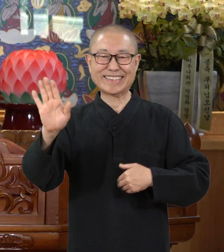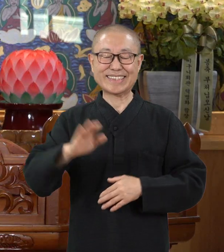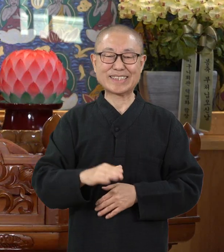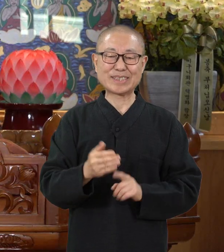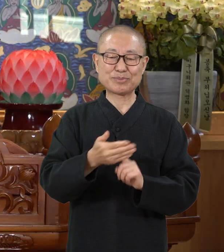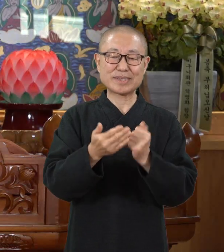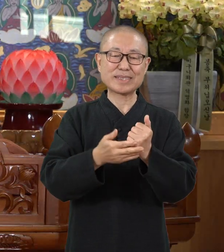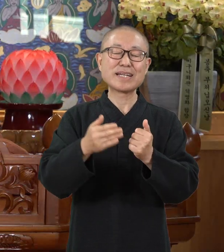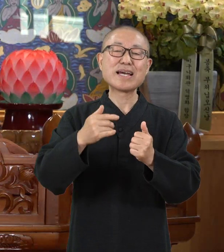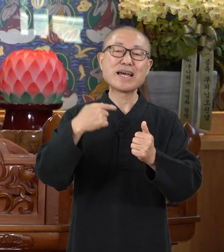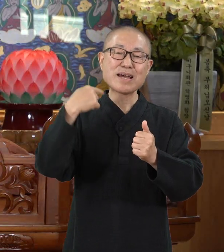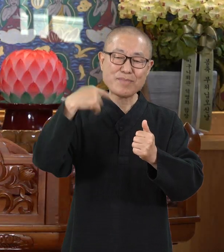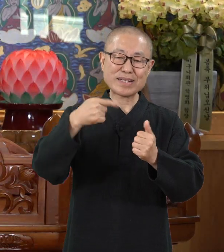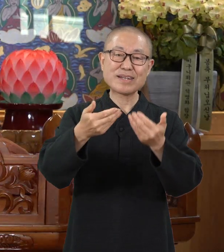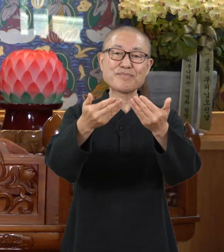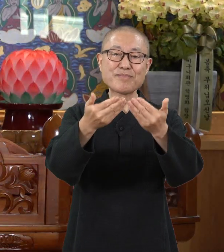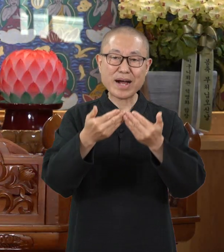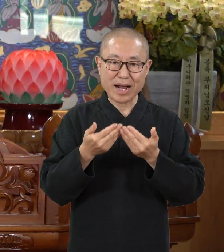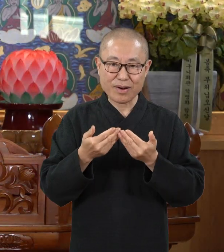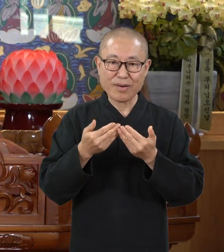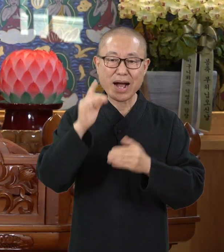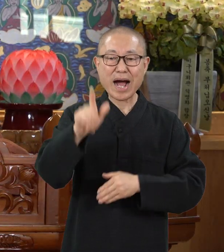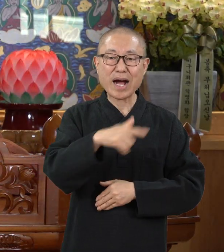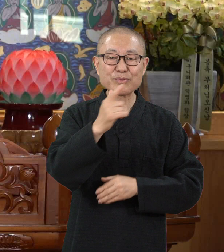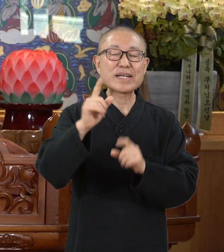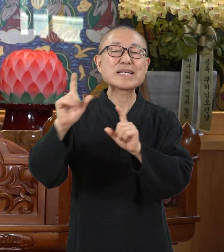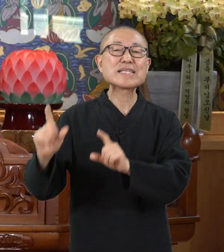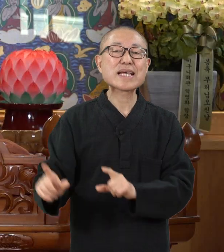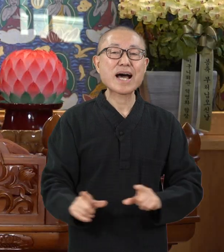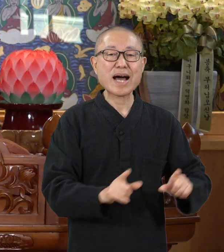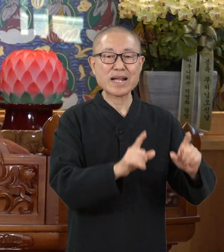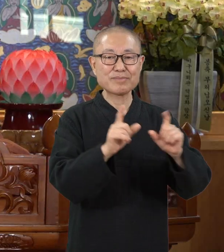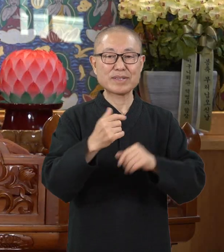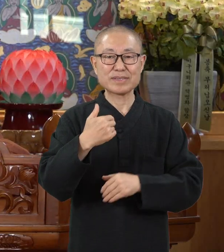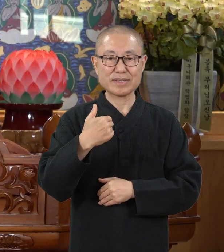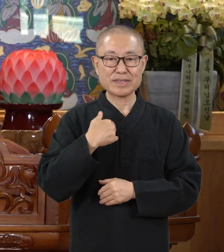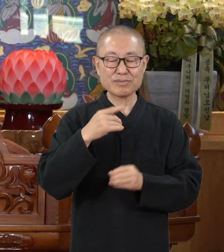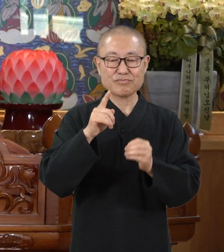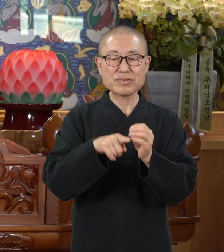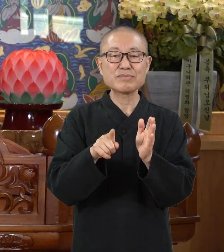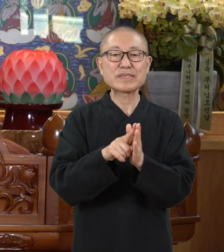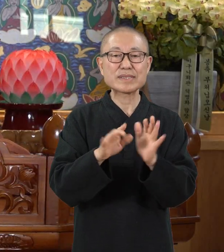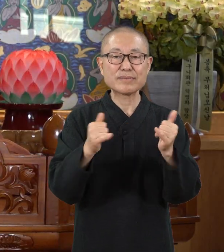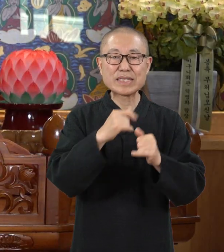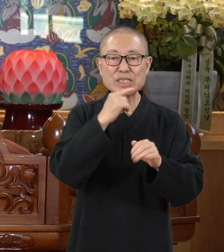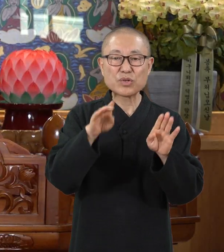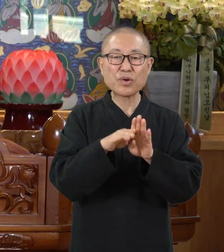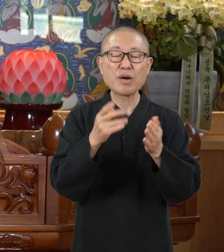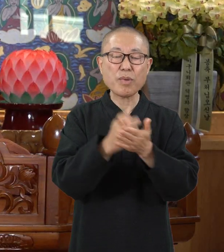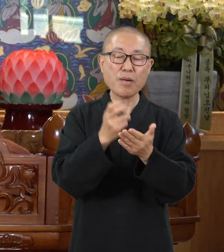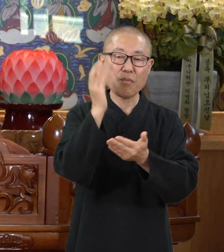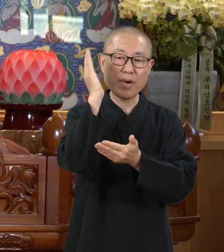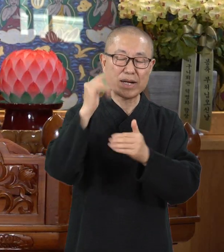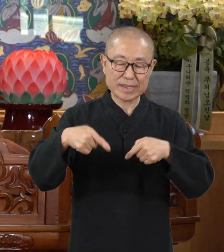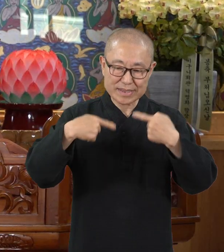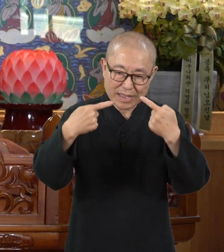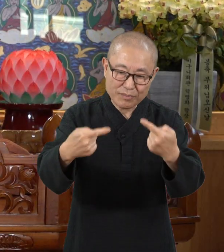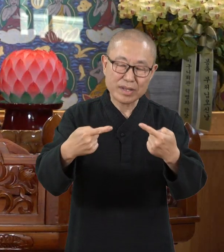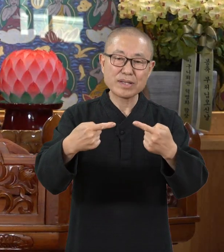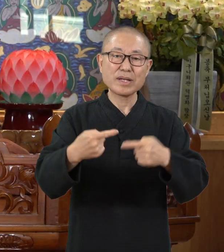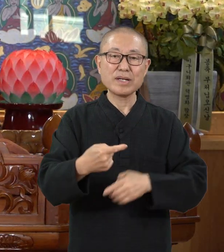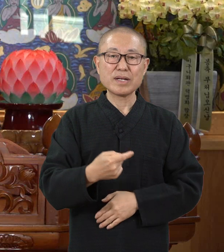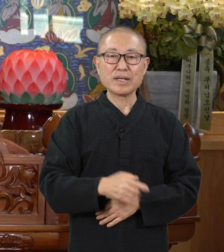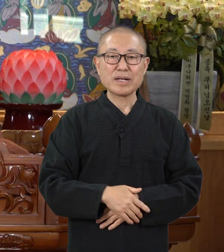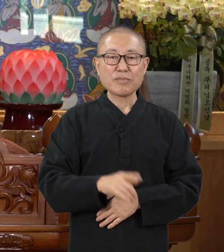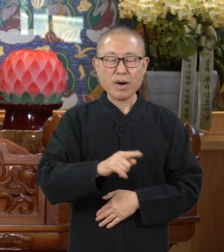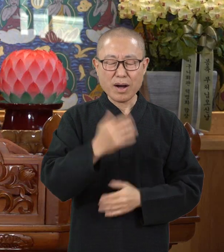부처님의 말씀을 받아들여서 우리가 하루의 삶을, 그래서 저는 불자님들이 일요법회 나오시면은